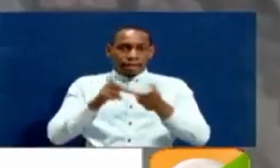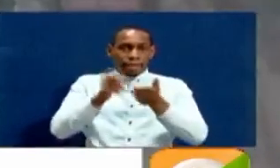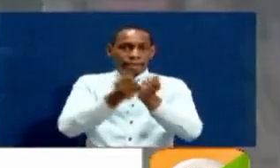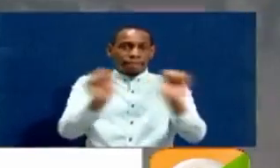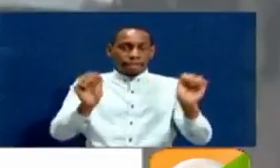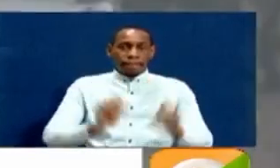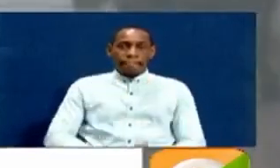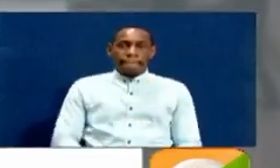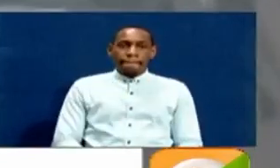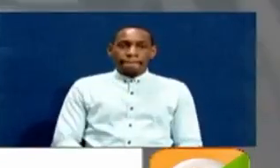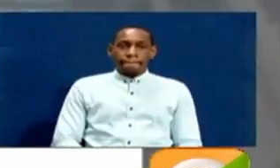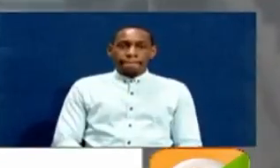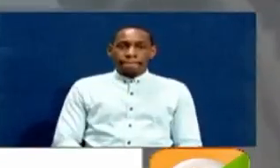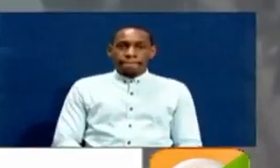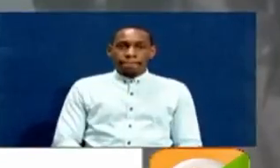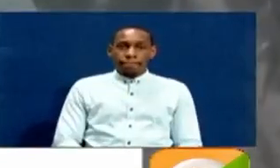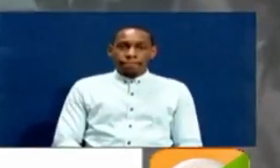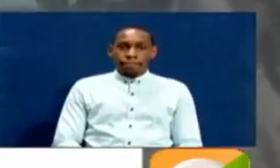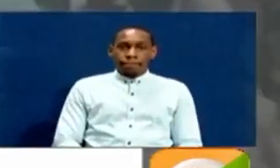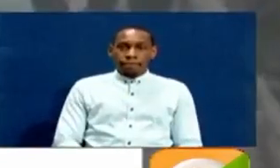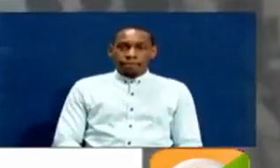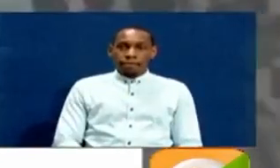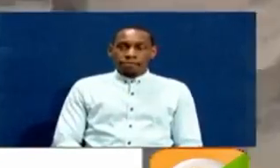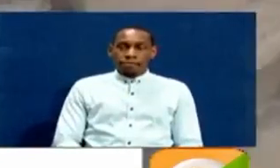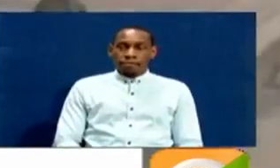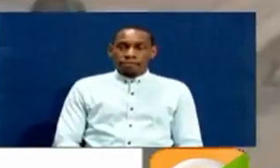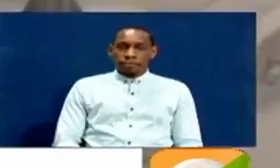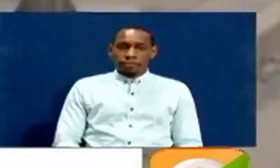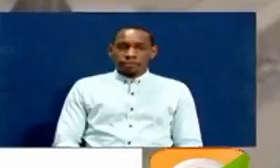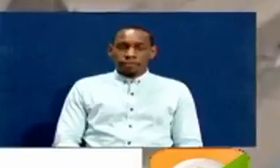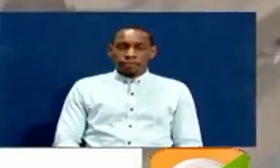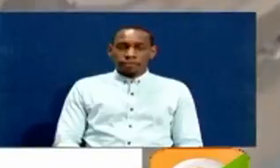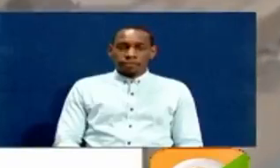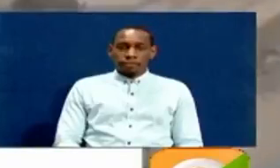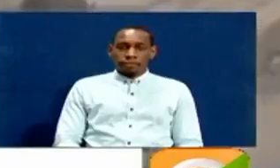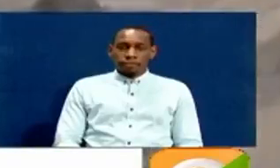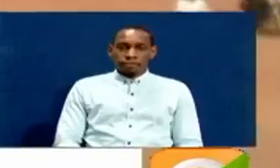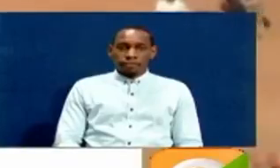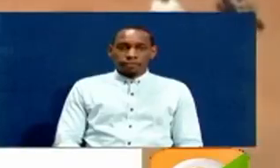Alfaidia tena.